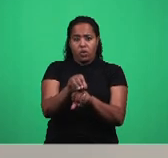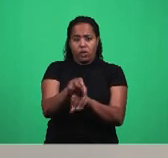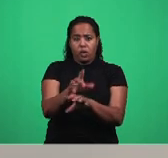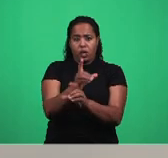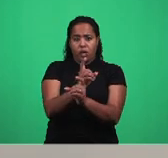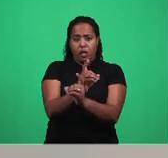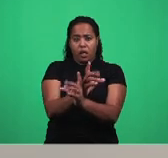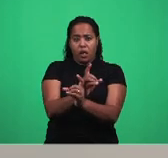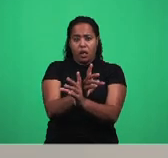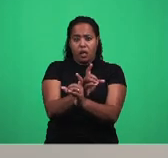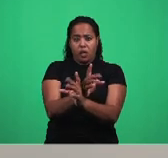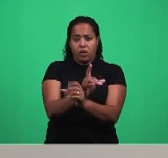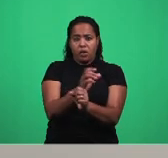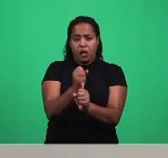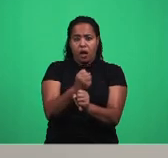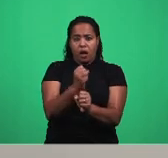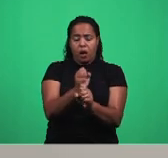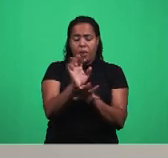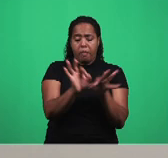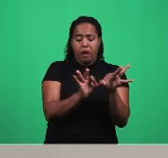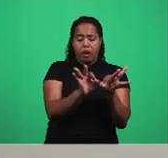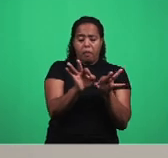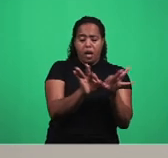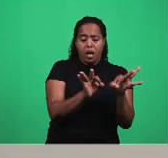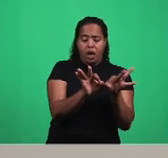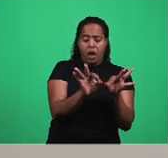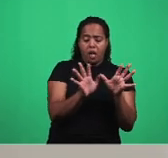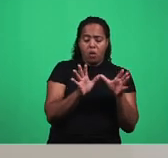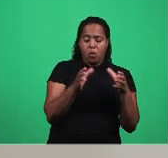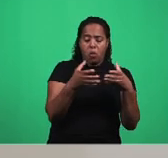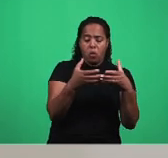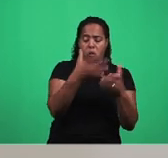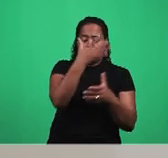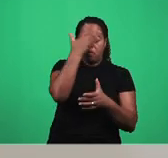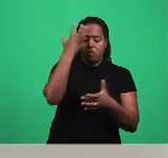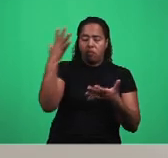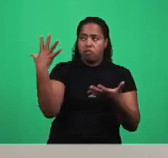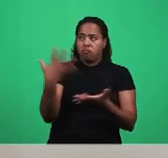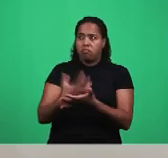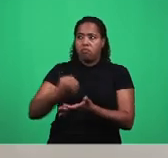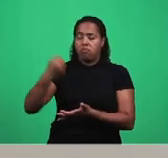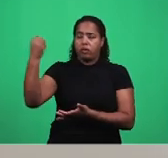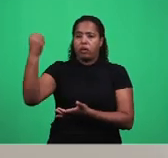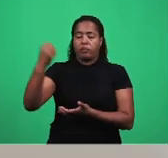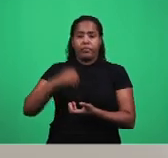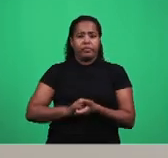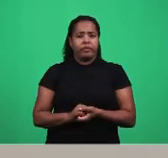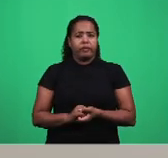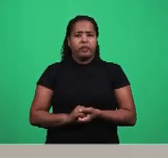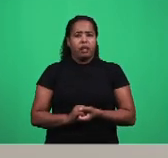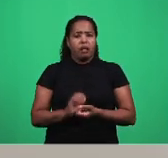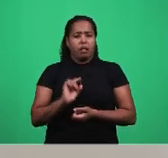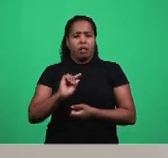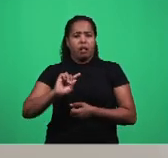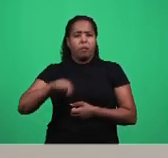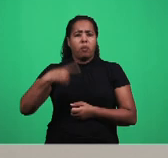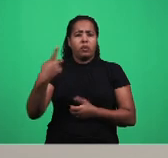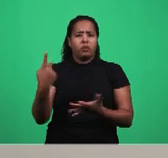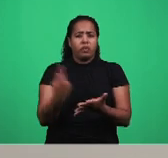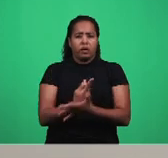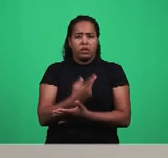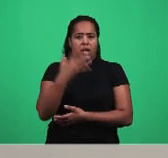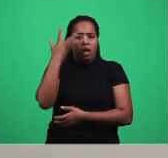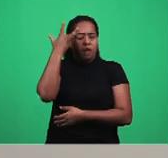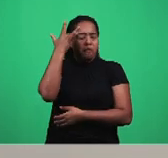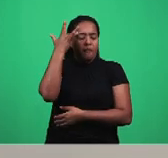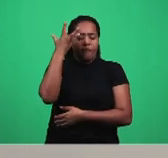départ. Ce qui va se passer après cela, personne ne sait. Les grands